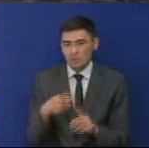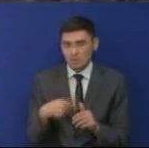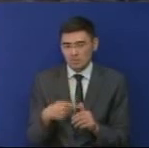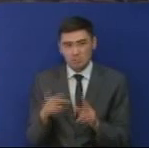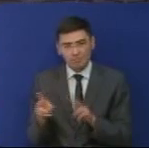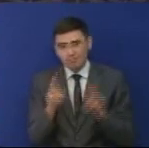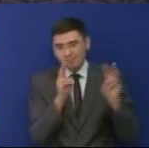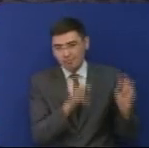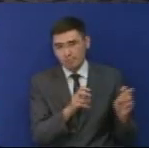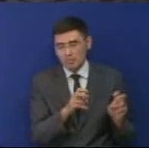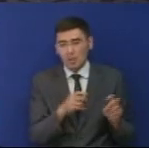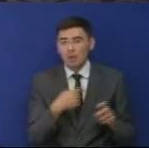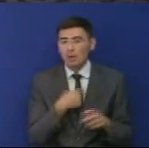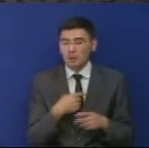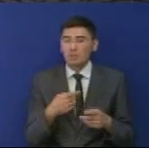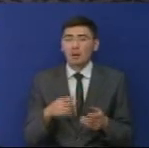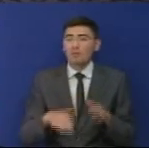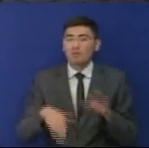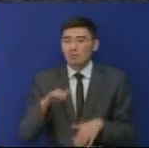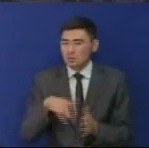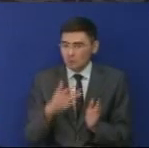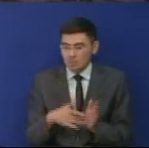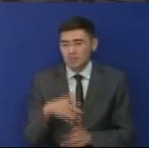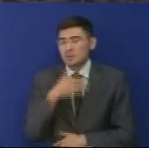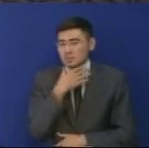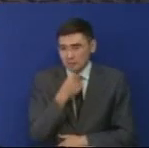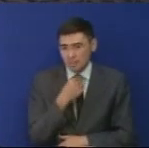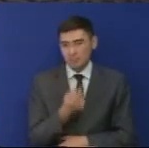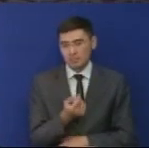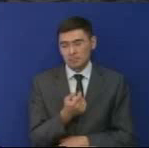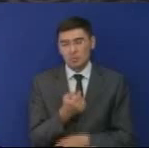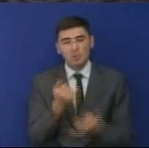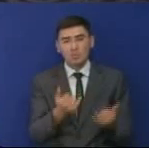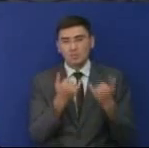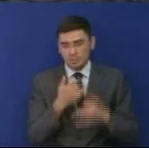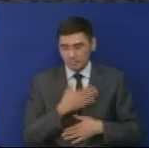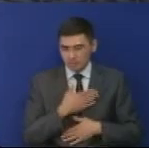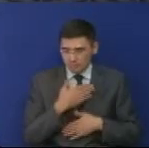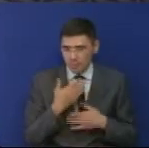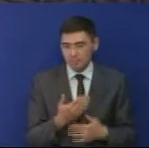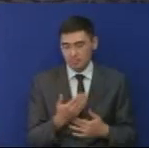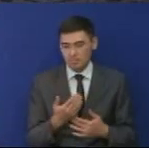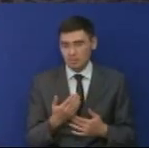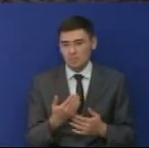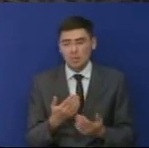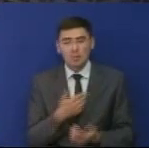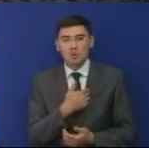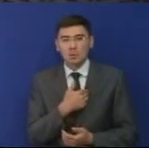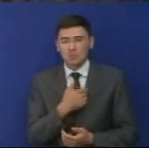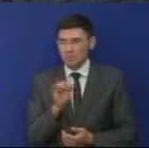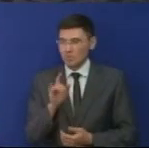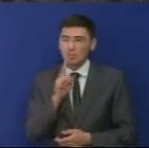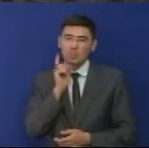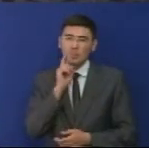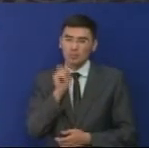героизма. Место моего роста – семей. Спасибо за уважение. Это исторический период. Я хочу пожелать, чтобы было больше